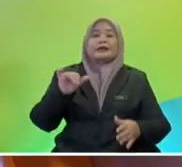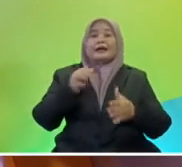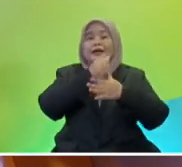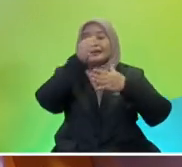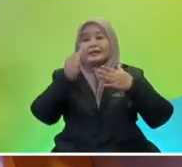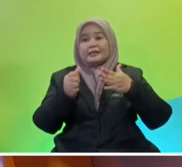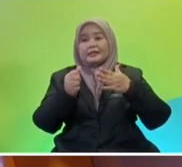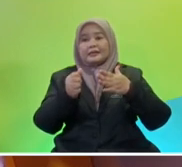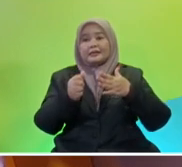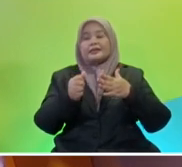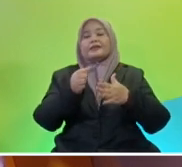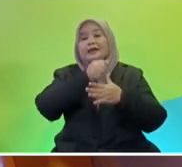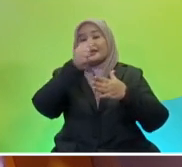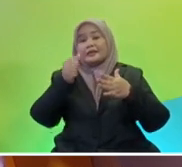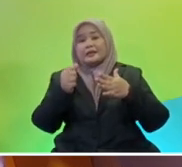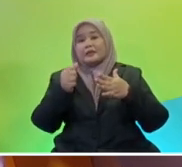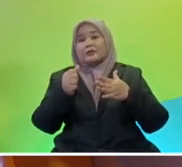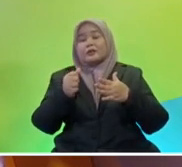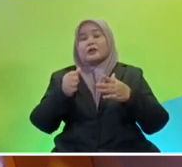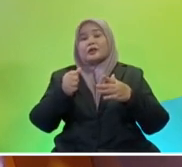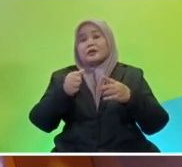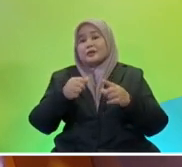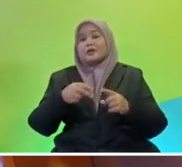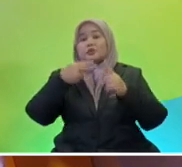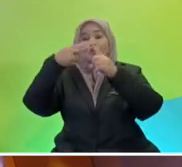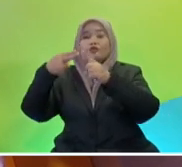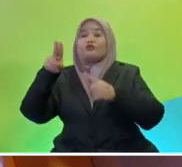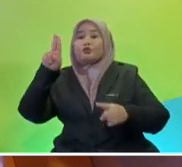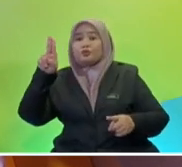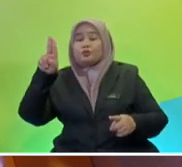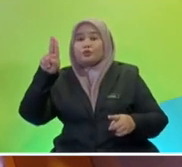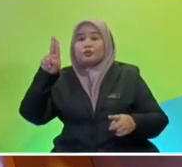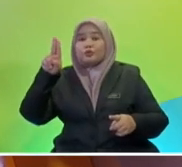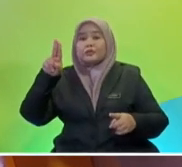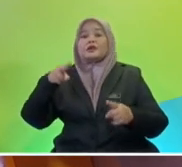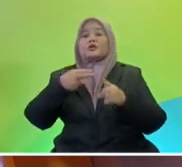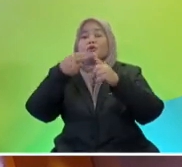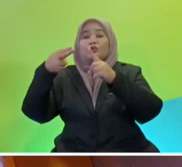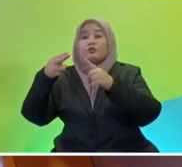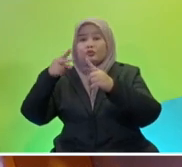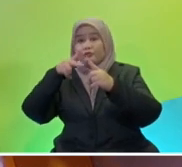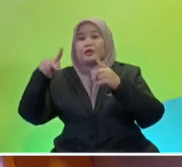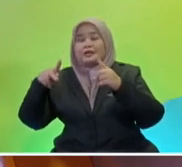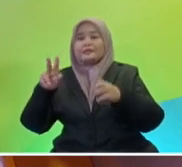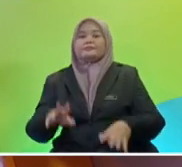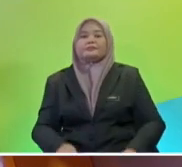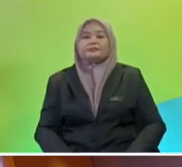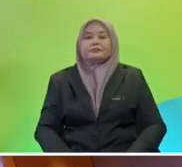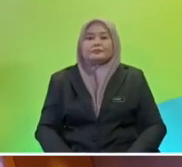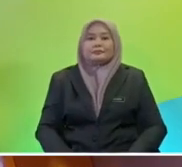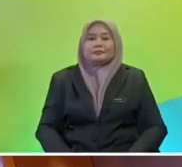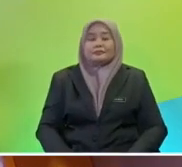ataupun berakhirnya suku Kartini dengan huruf u yang merupakan huruf vokal Oke